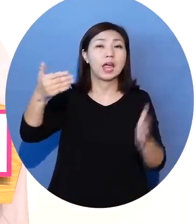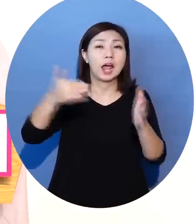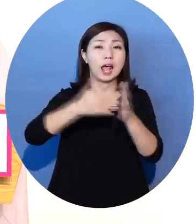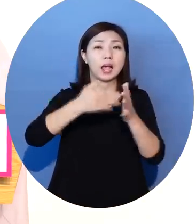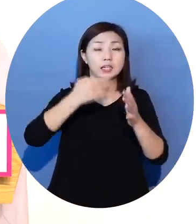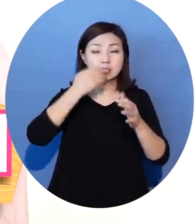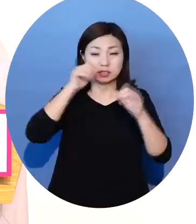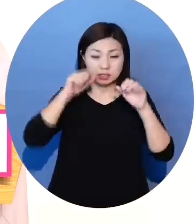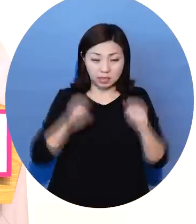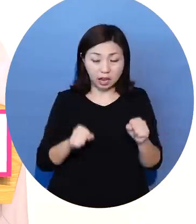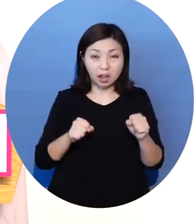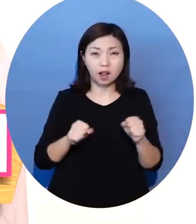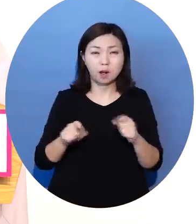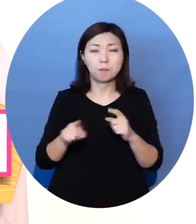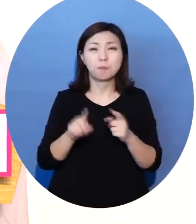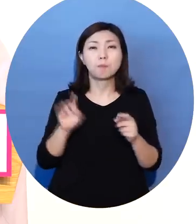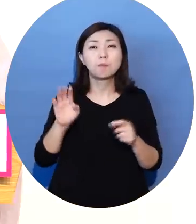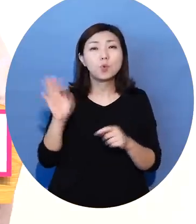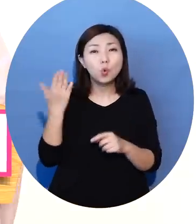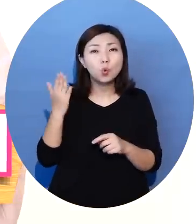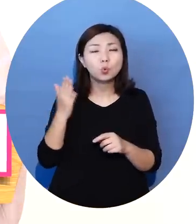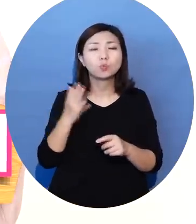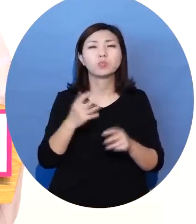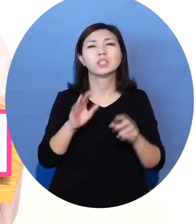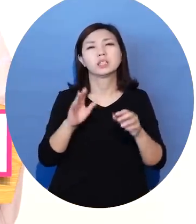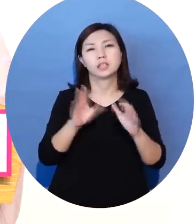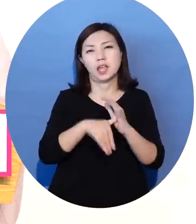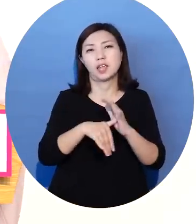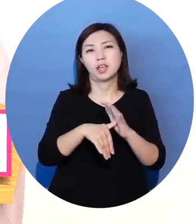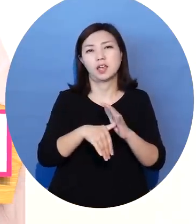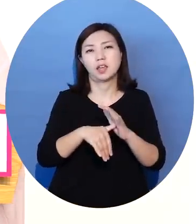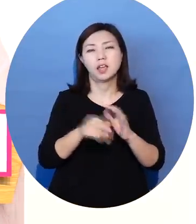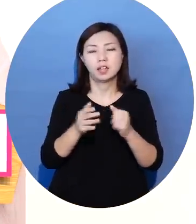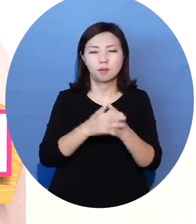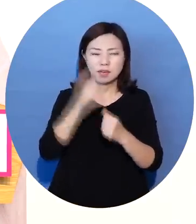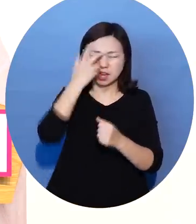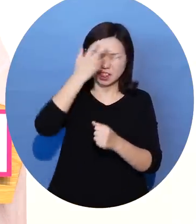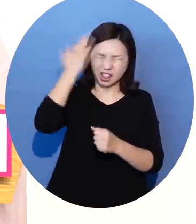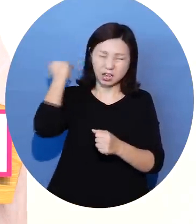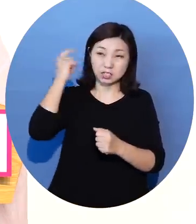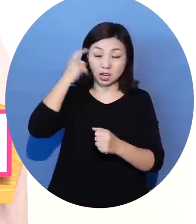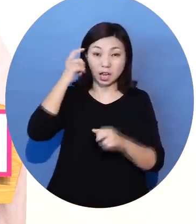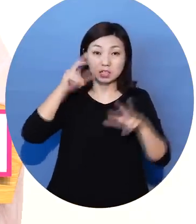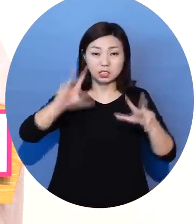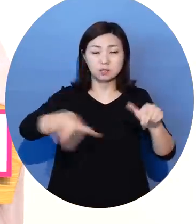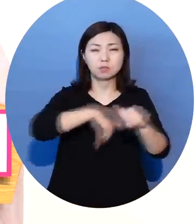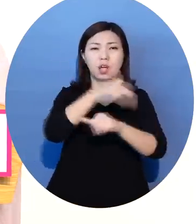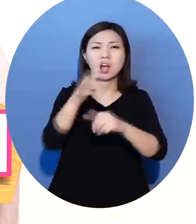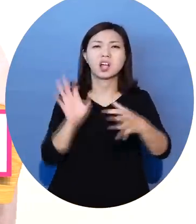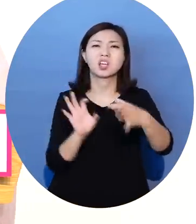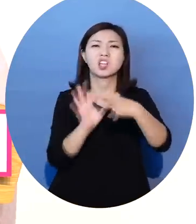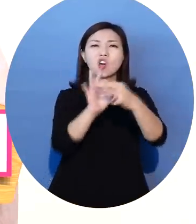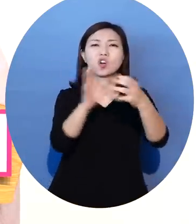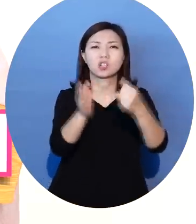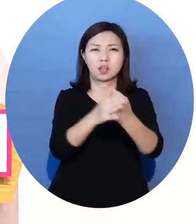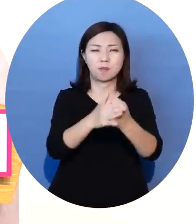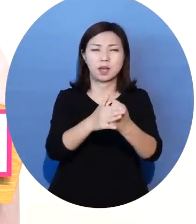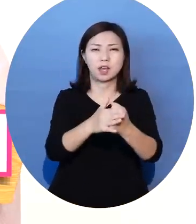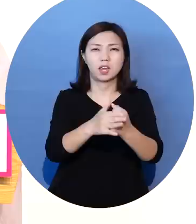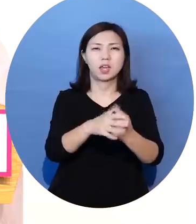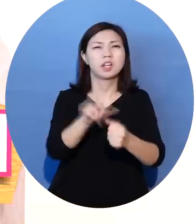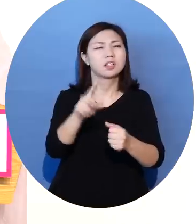생각이에요. 제말 이해하시겠어요? 이두 개를 갖다가 붙여가 이런 일이 생긴 거예요. 그러니까 100세까지 사는